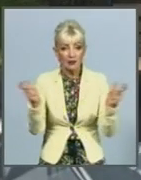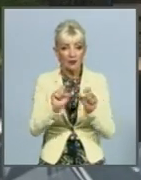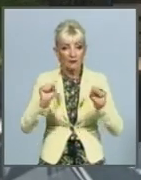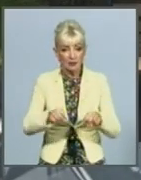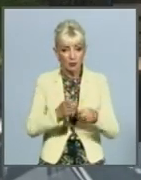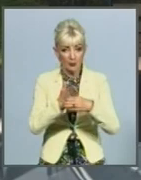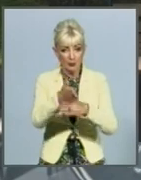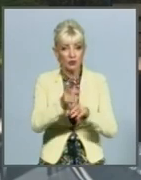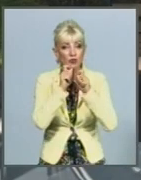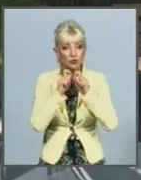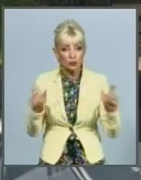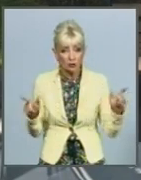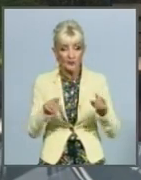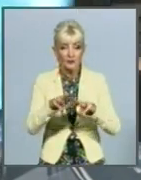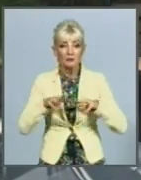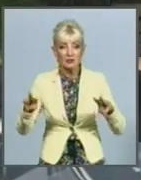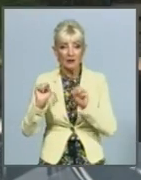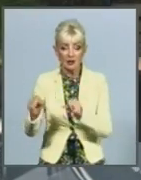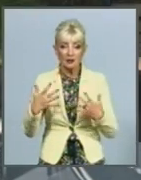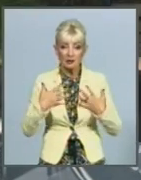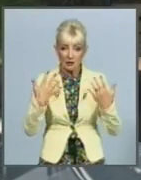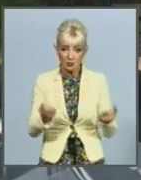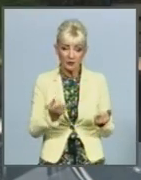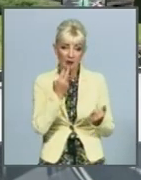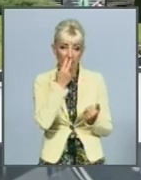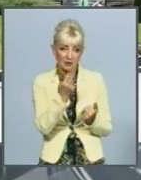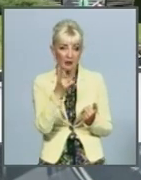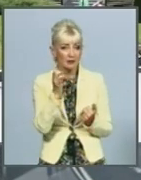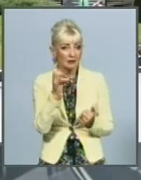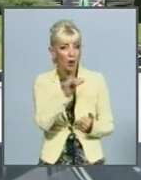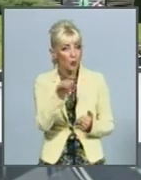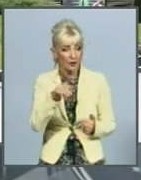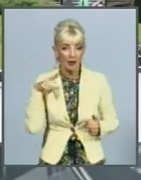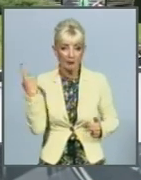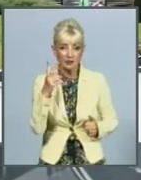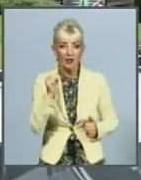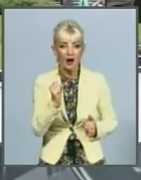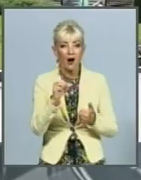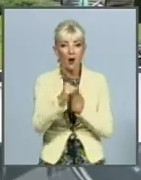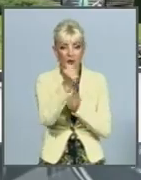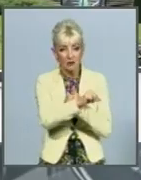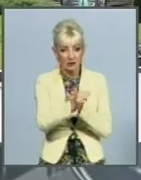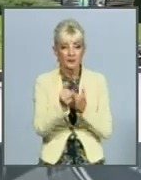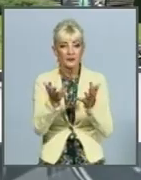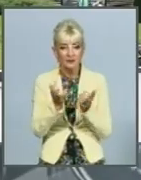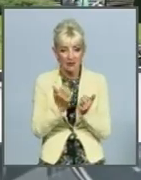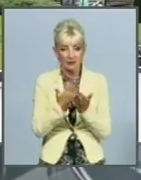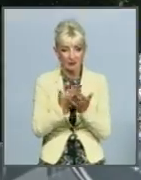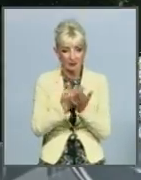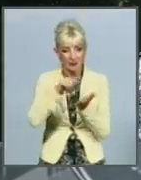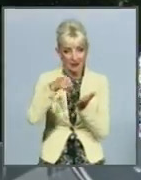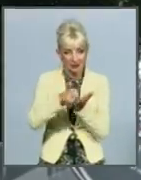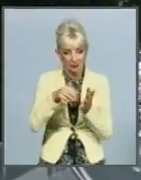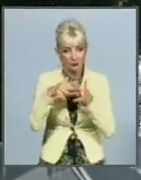відвідувати навчальні заклади у Міноохорони здоров'я розглядають не на рівні областей, а навіть окремо взятих населених пунктів.